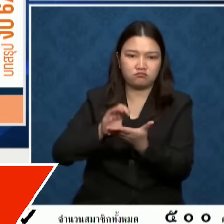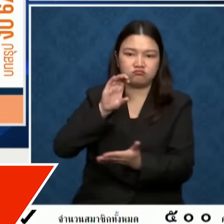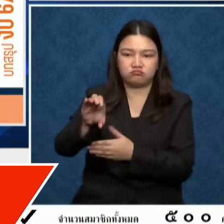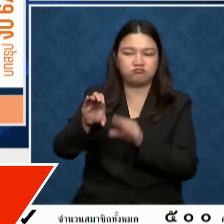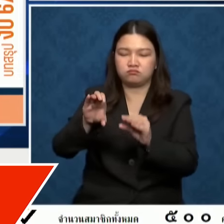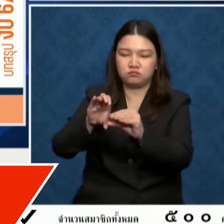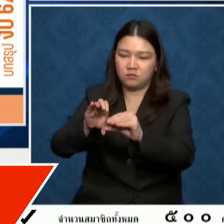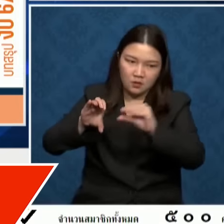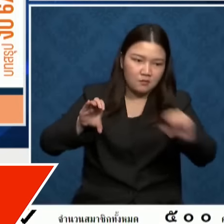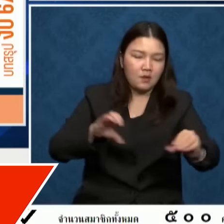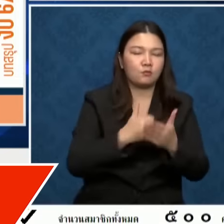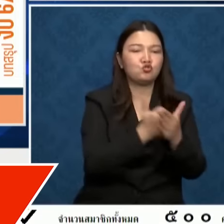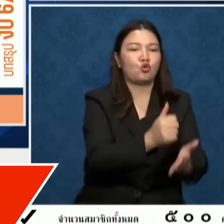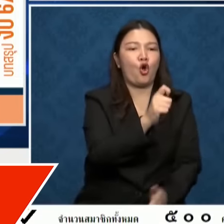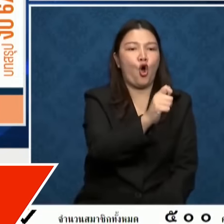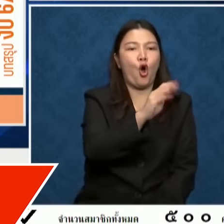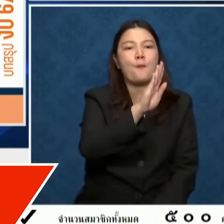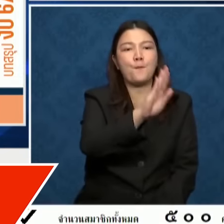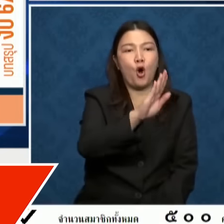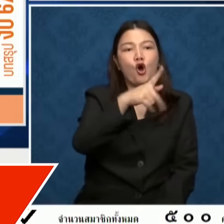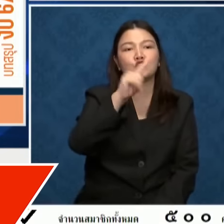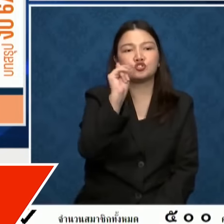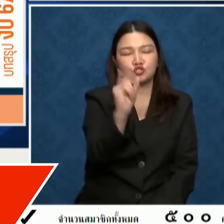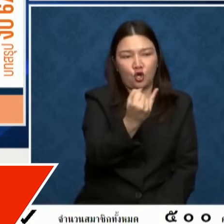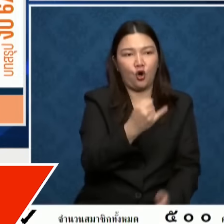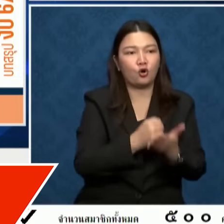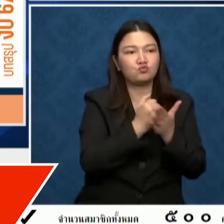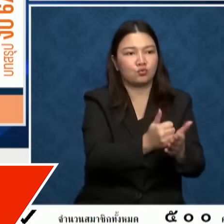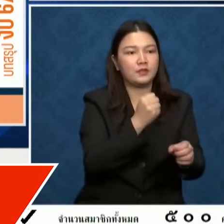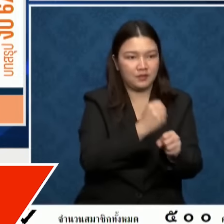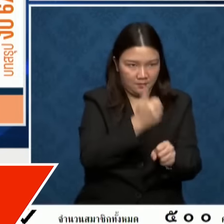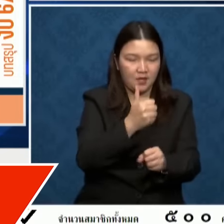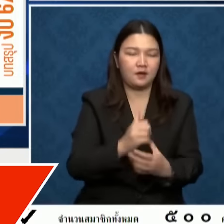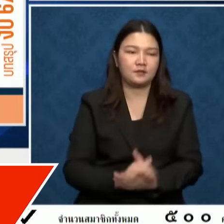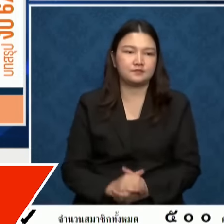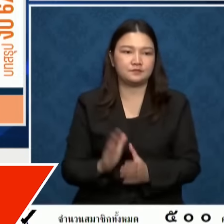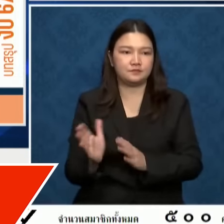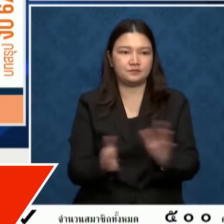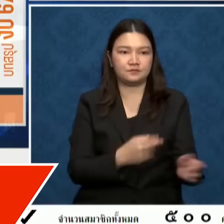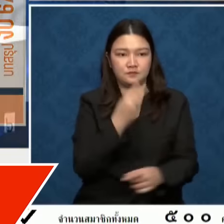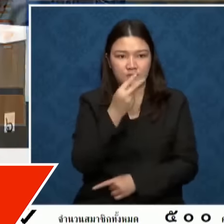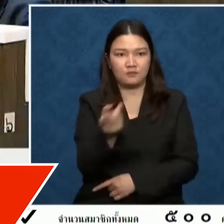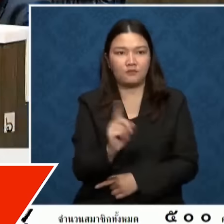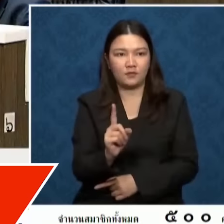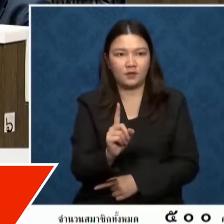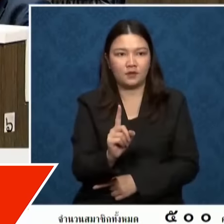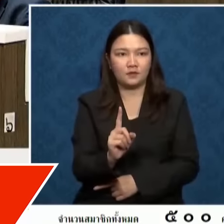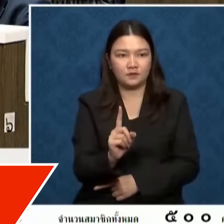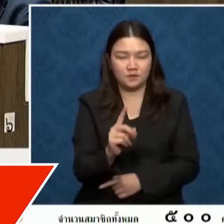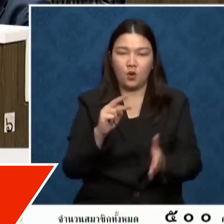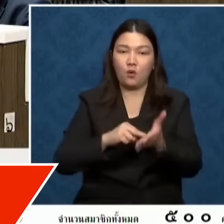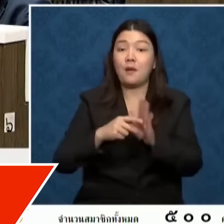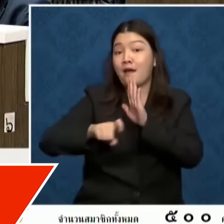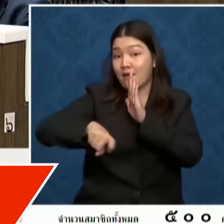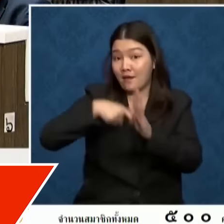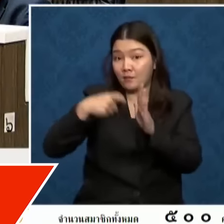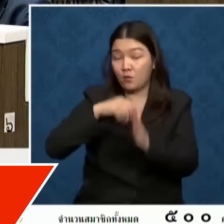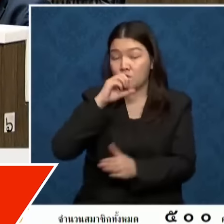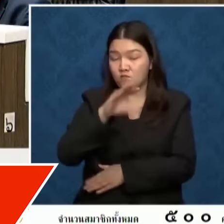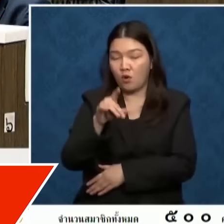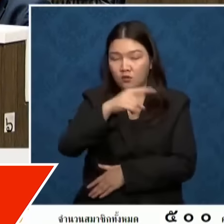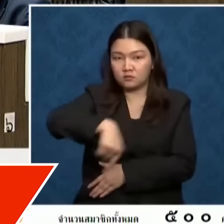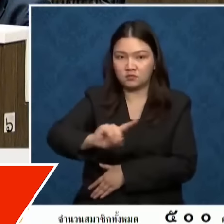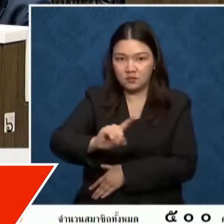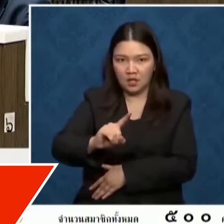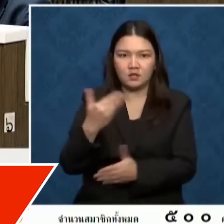ออกประทอทำดกวาไหมซึมีประสิธภาพมากกว่าเอาสไล์ลงไดเลยครับนี่จึงเป็นเหตุผลทั้งหมดทั้งมวนนะครับจ